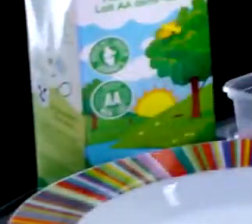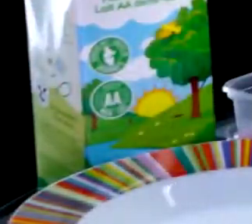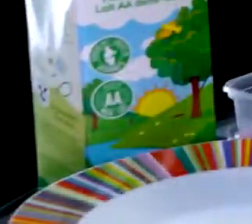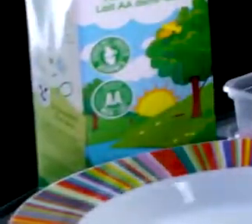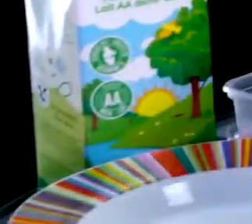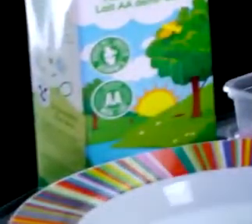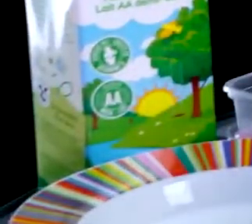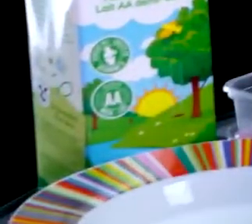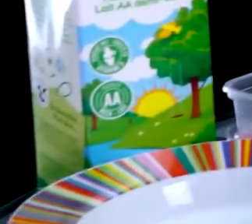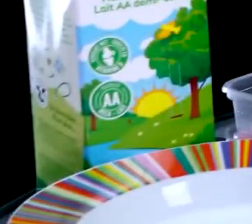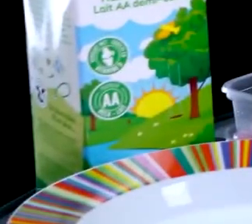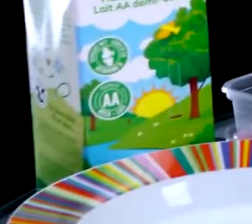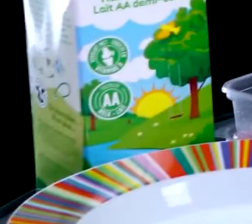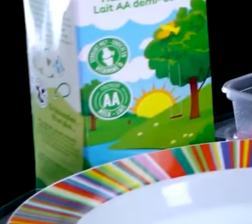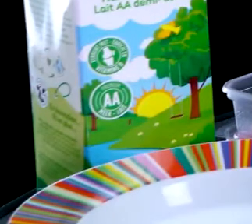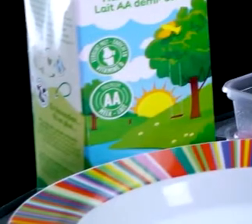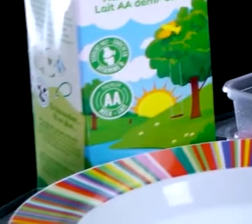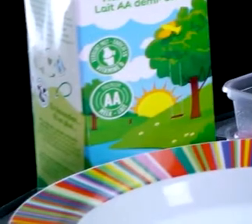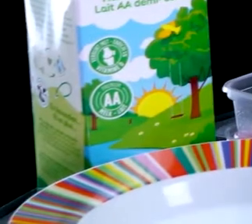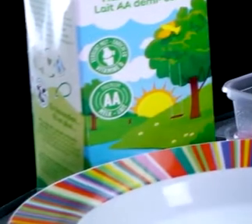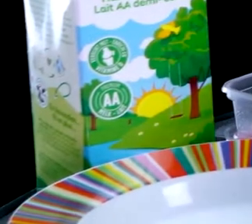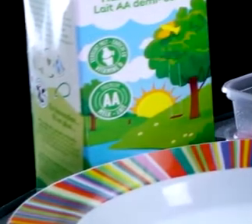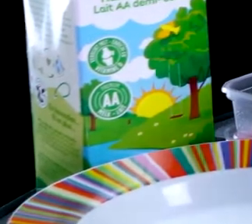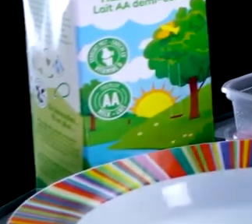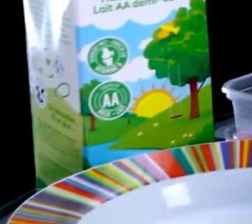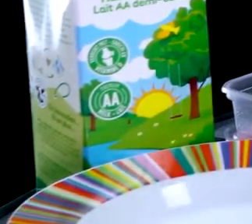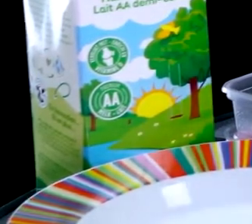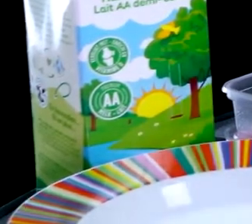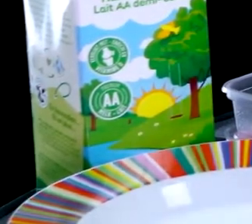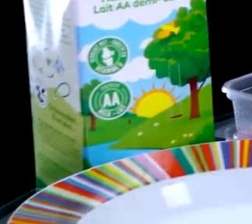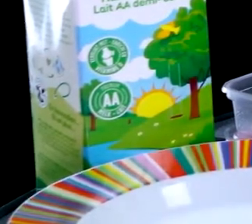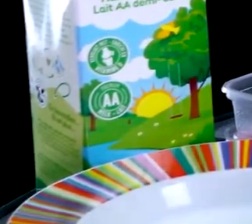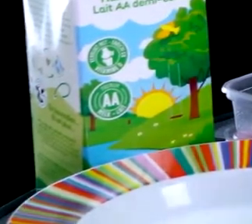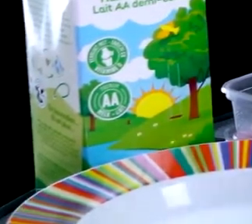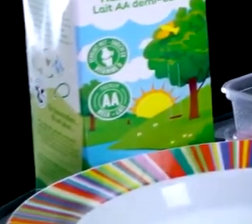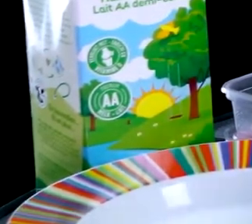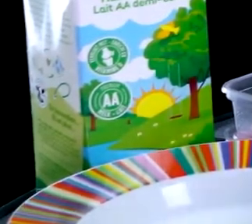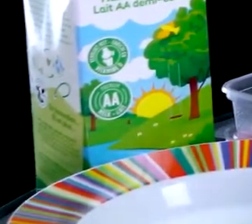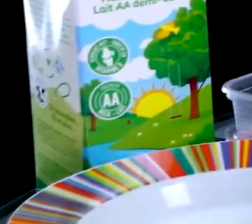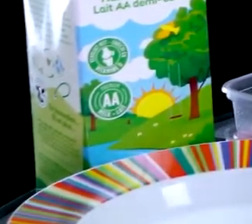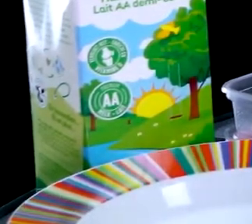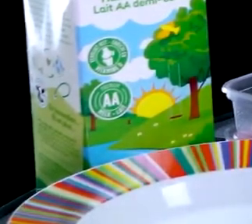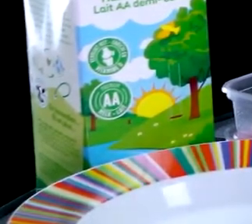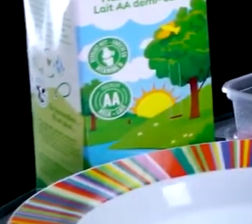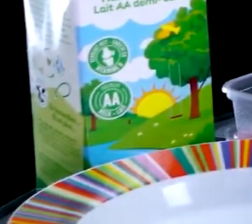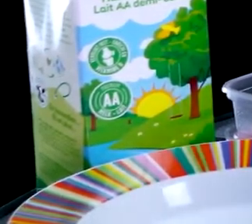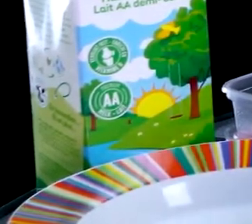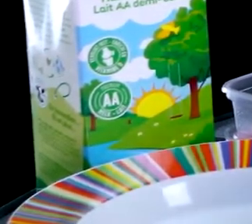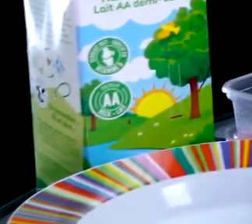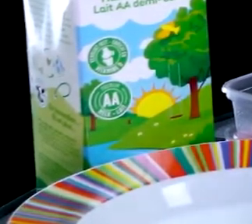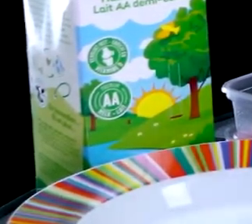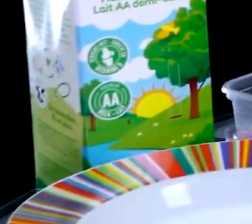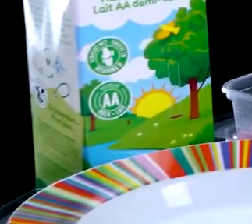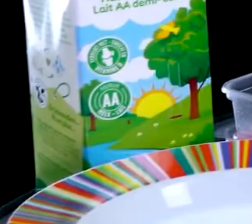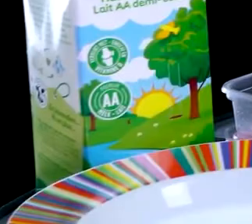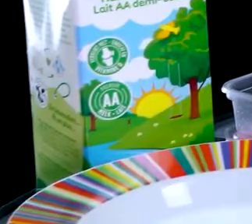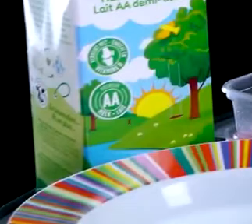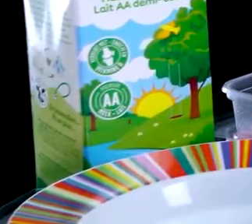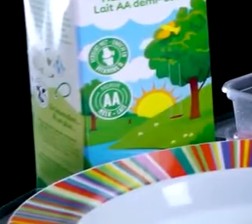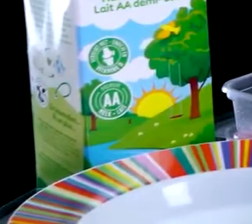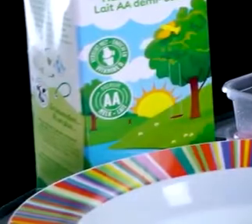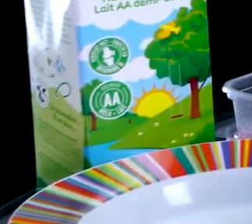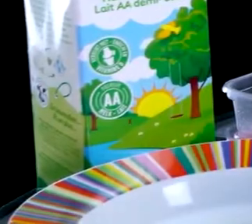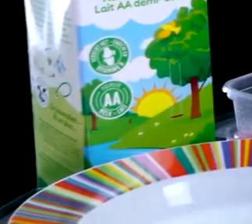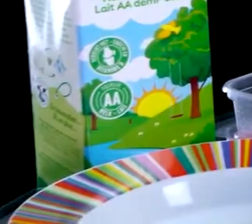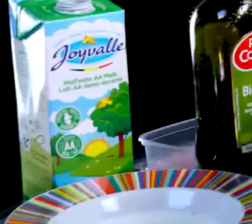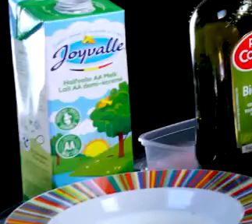ça, je le trempe dans l'œuf battu. Hop, hop, un peu dans un sens, un peu dans l'autre sens.